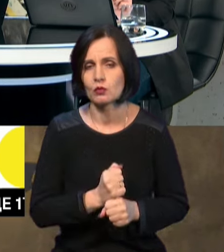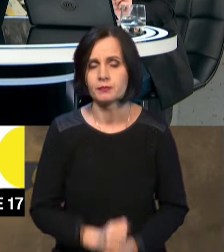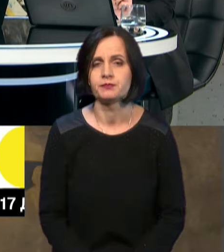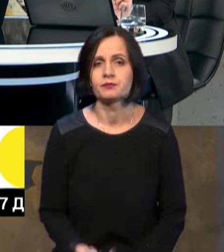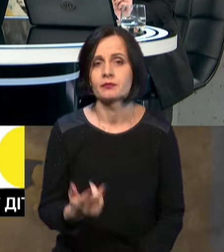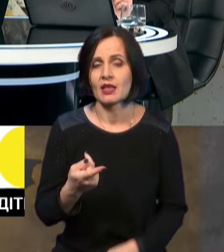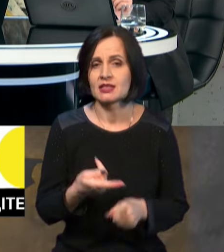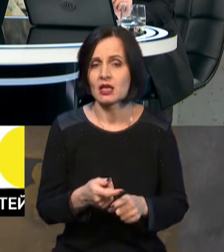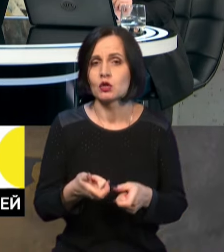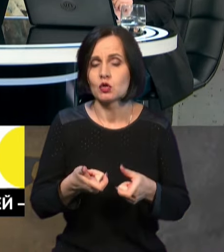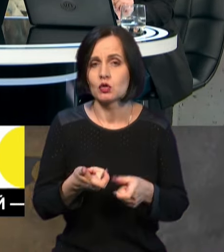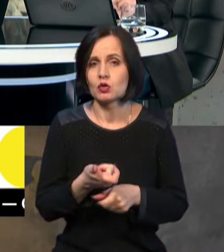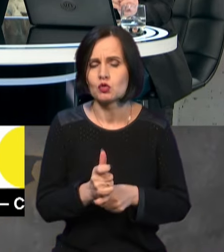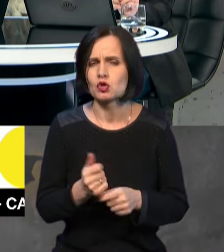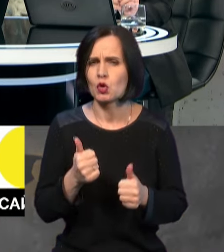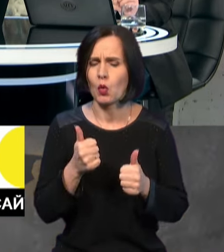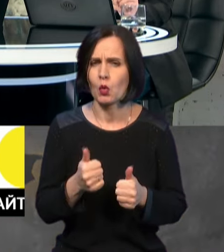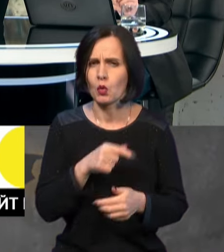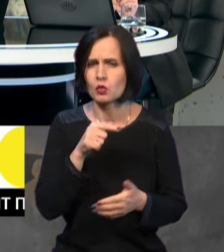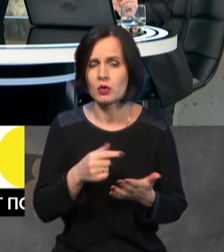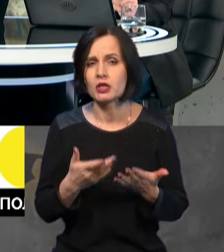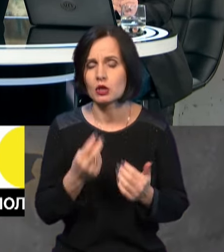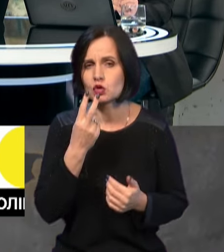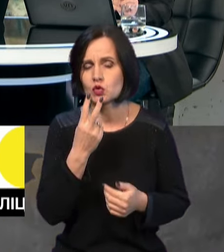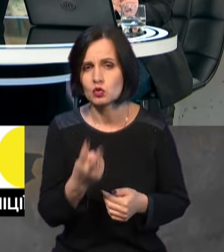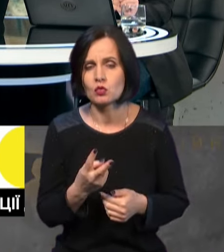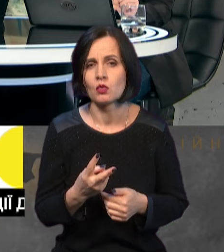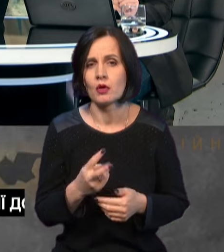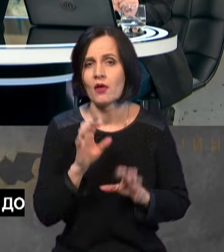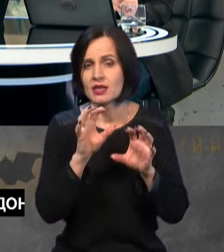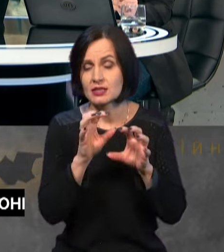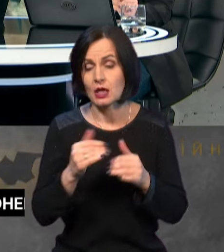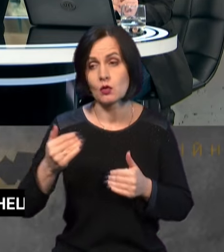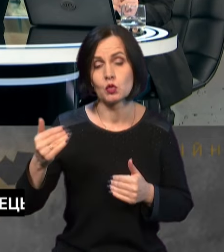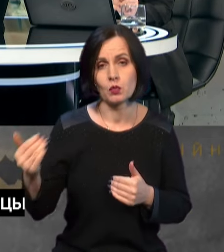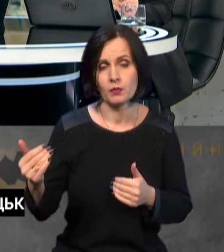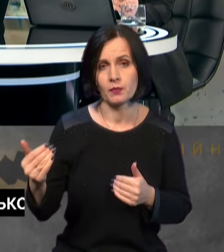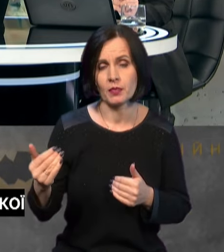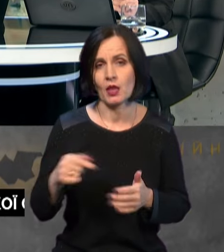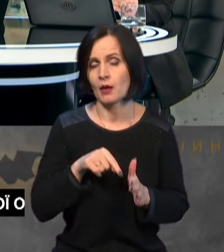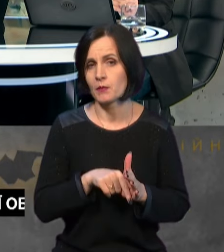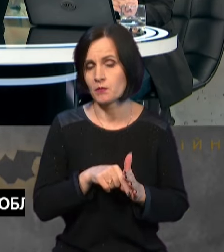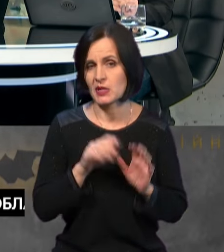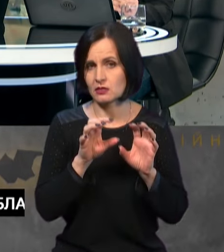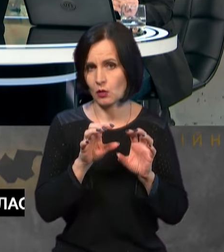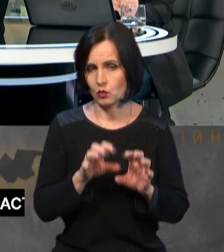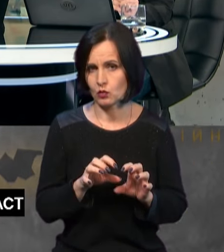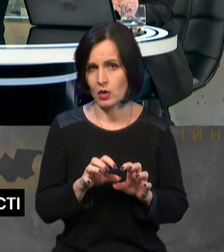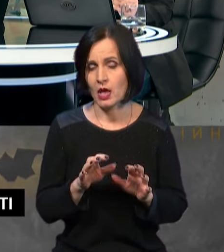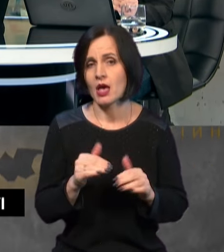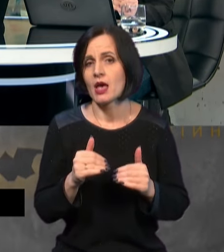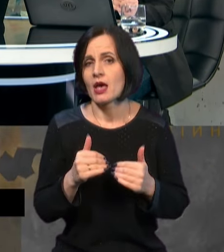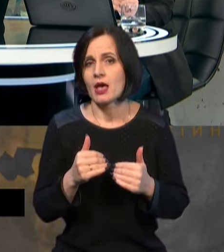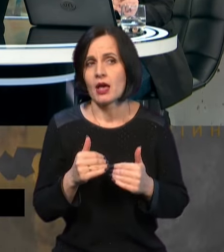Так, це дуже хороше запитання, але якщо дивитися із законодавчої сторони, з точки зору закону, то якби таких